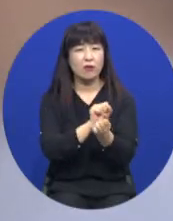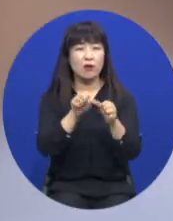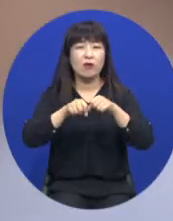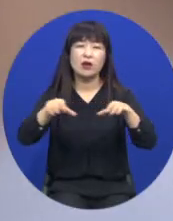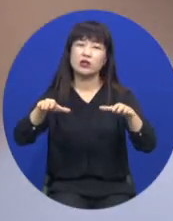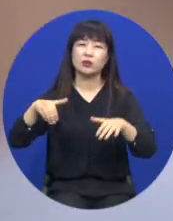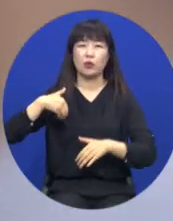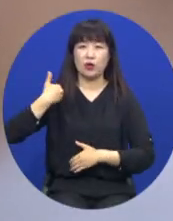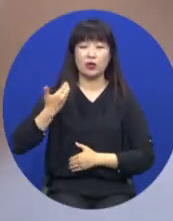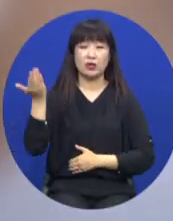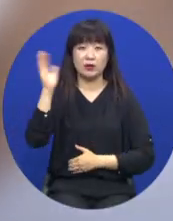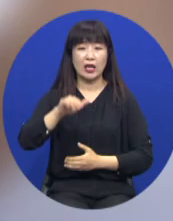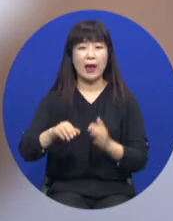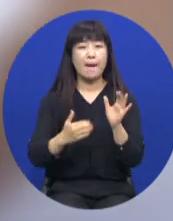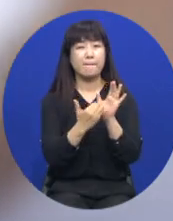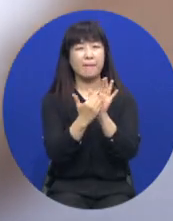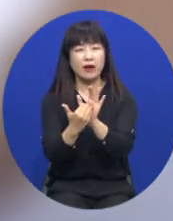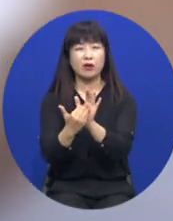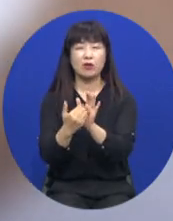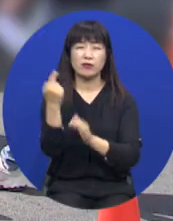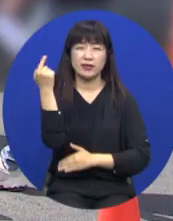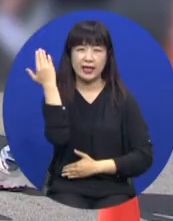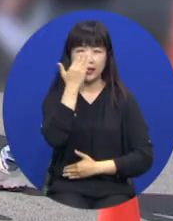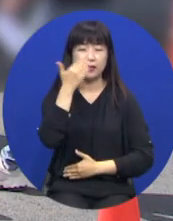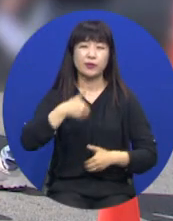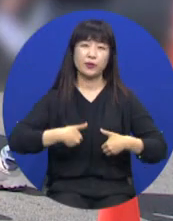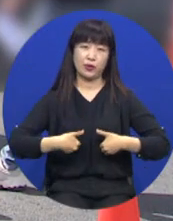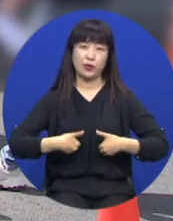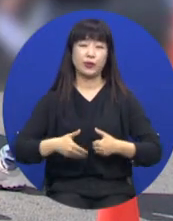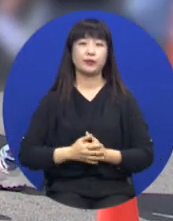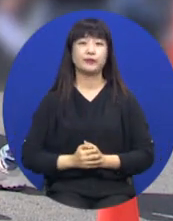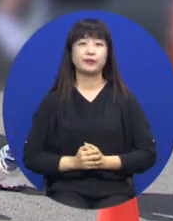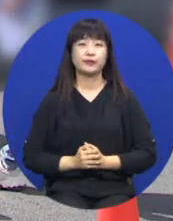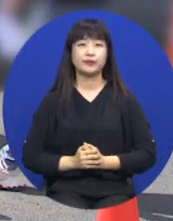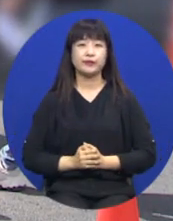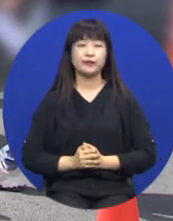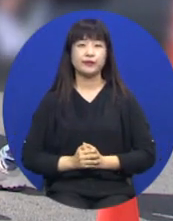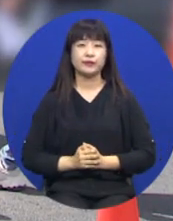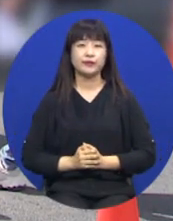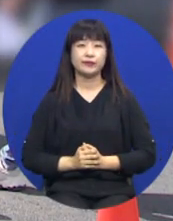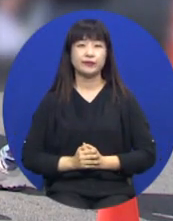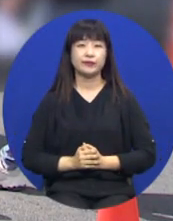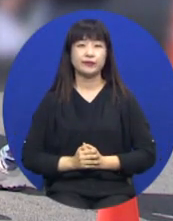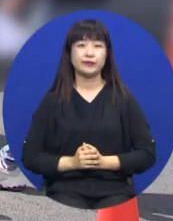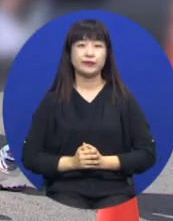모르는 상황인 만큼 방역수칙 준수가 절실합니다. MBC 뉴스 박주연입니다.